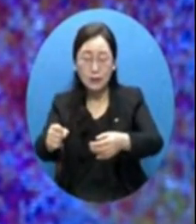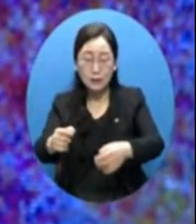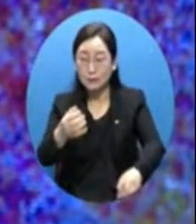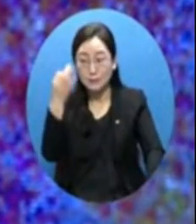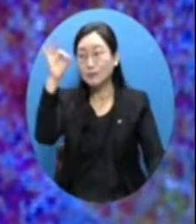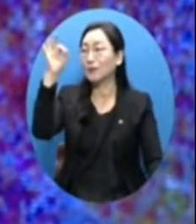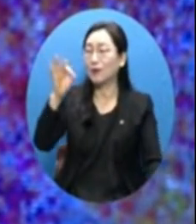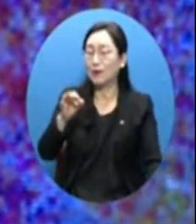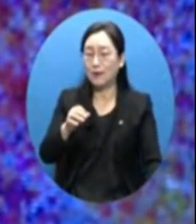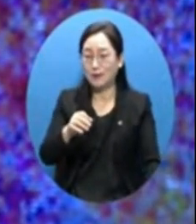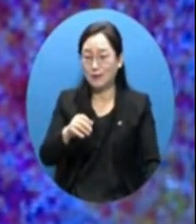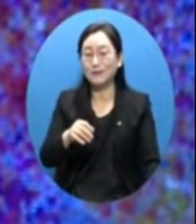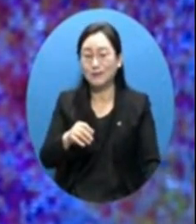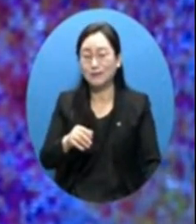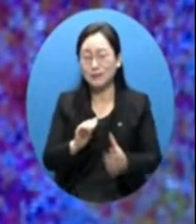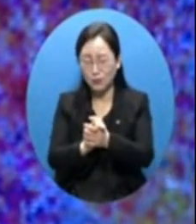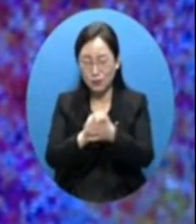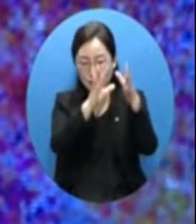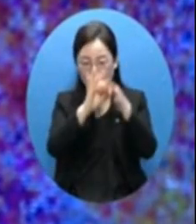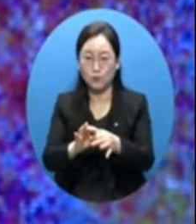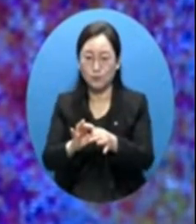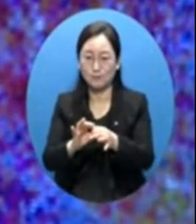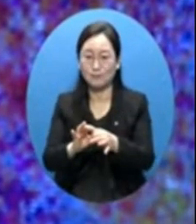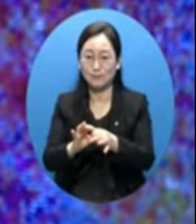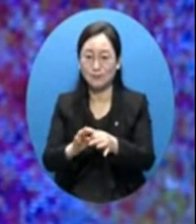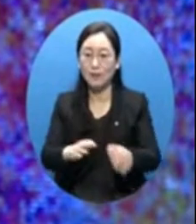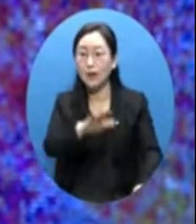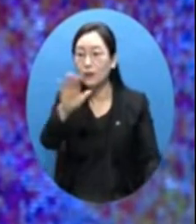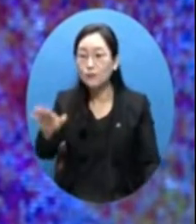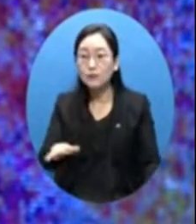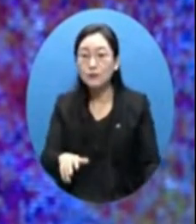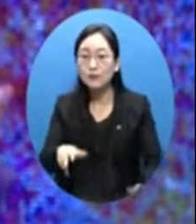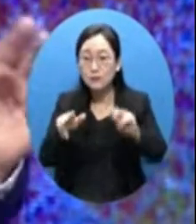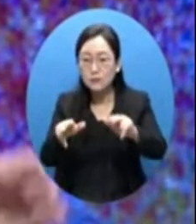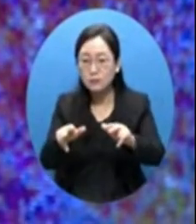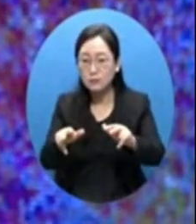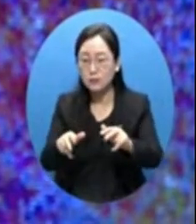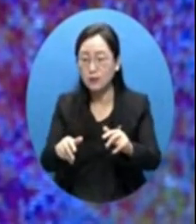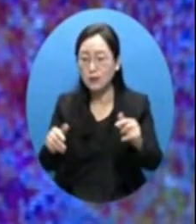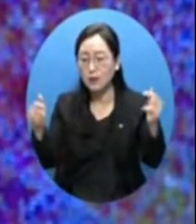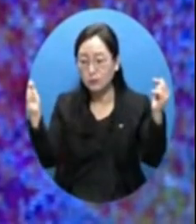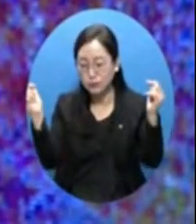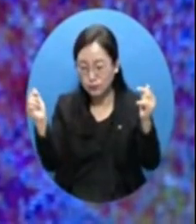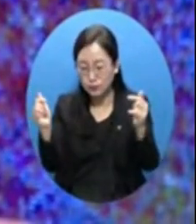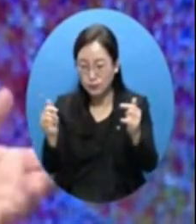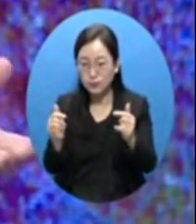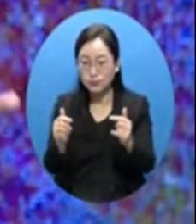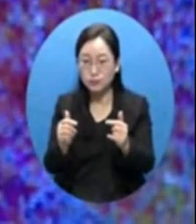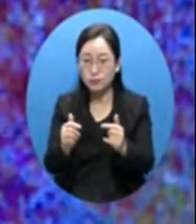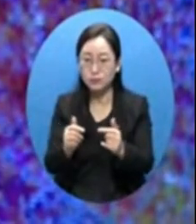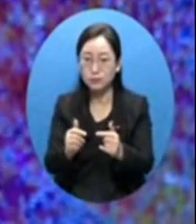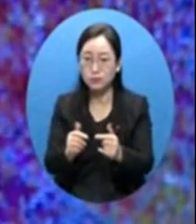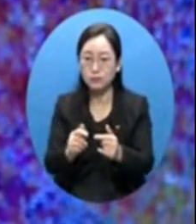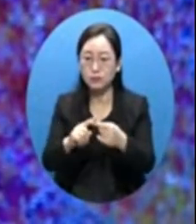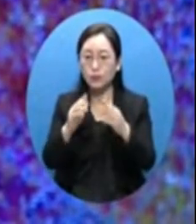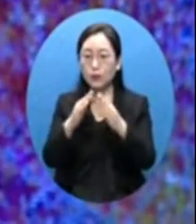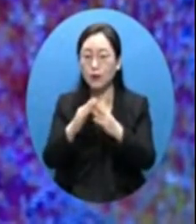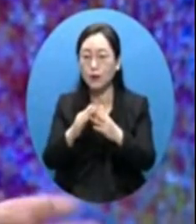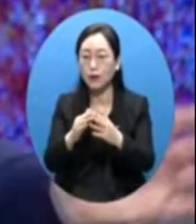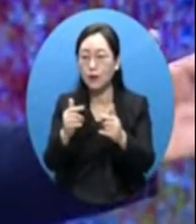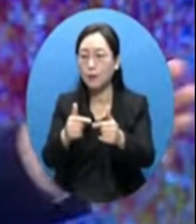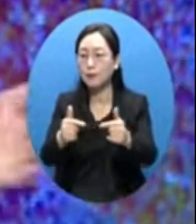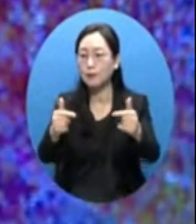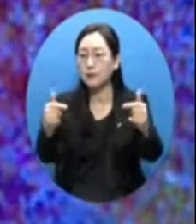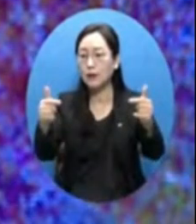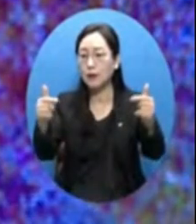기도를 했습니다. 그런 기도가 우리 주변에 우리에서 서서히 사라지기 시작했습니다. 그와 함께 교회 성장이 멈췄습니다. 그와